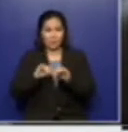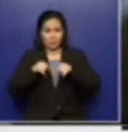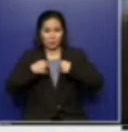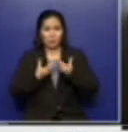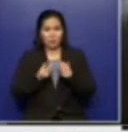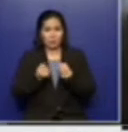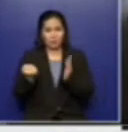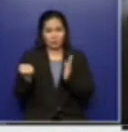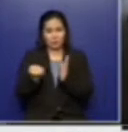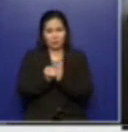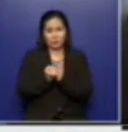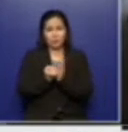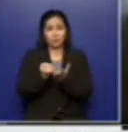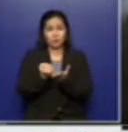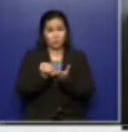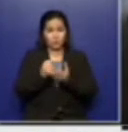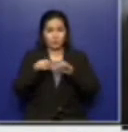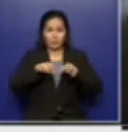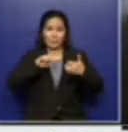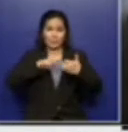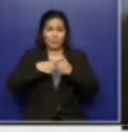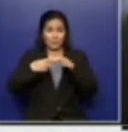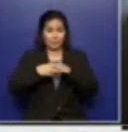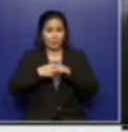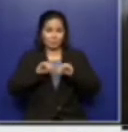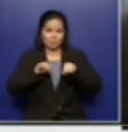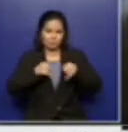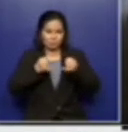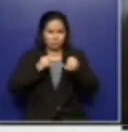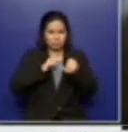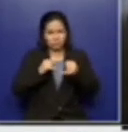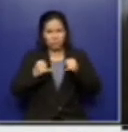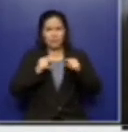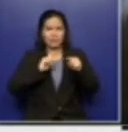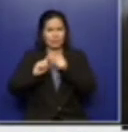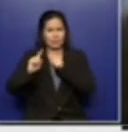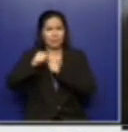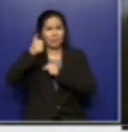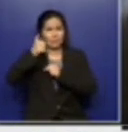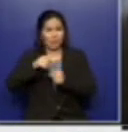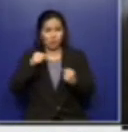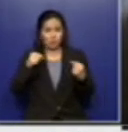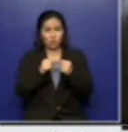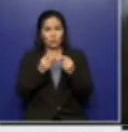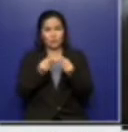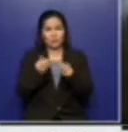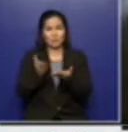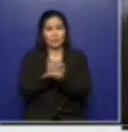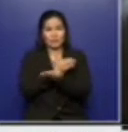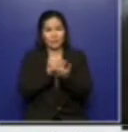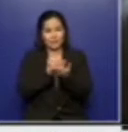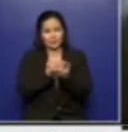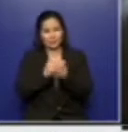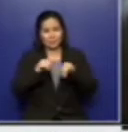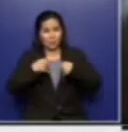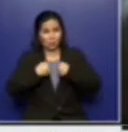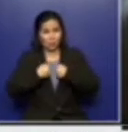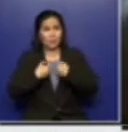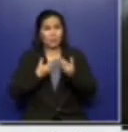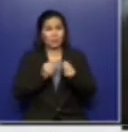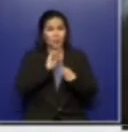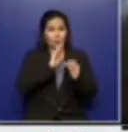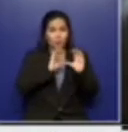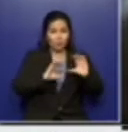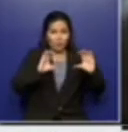ธิ์แก้ไขปัญหาความขัดแย้งเรื่องแนวเขตที่ดินได้ระหว่างที่ดินหลว